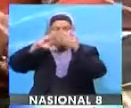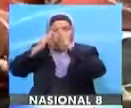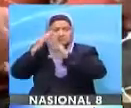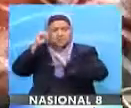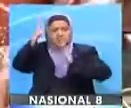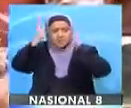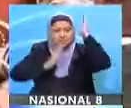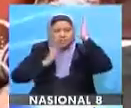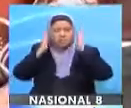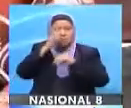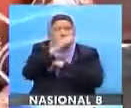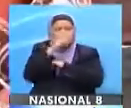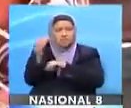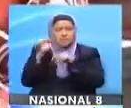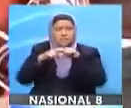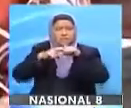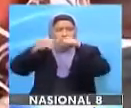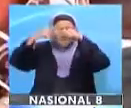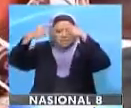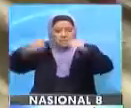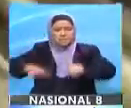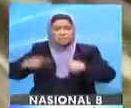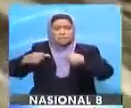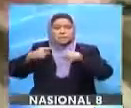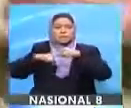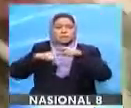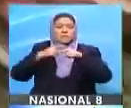Terengganu FM, pertandingan bintang patriotik Satu